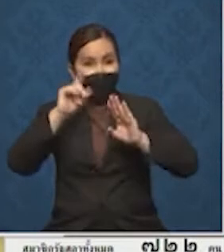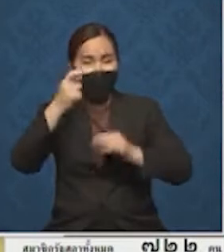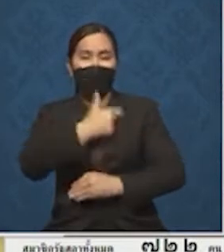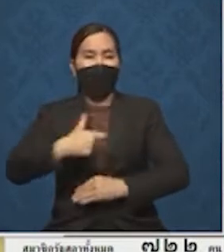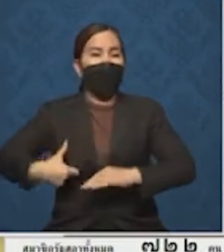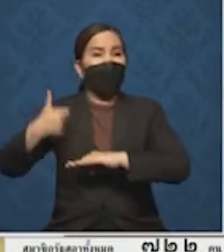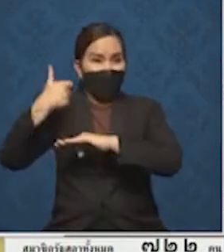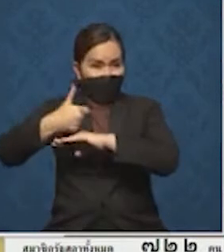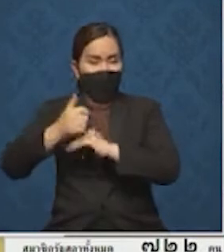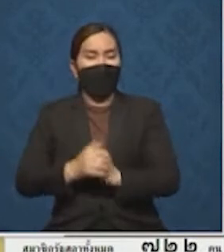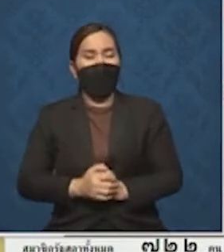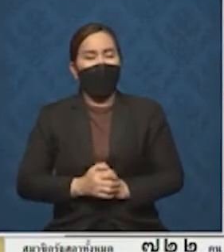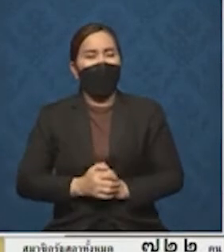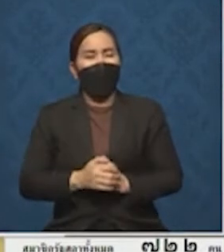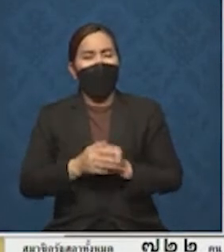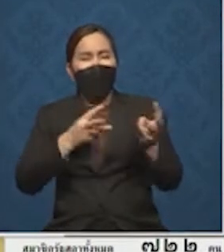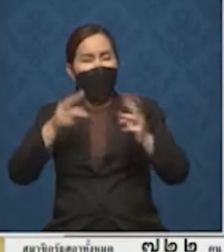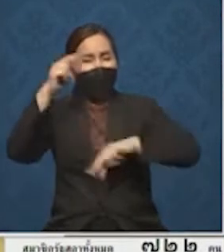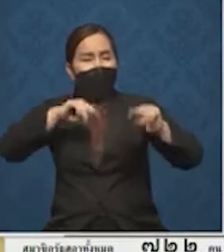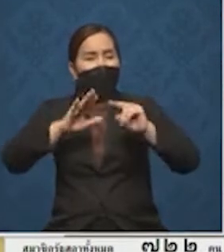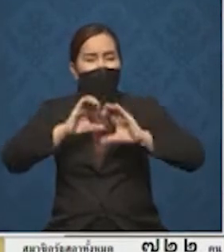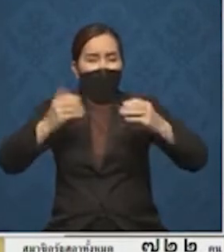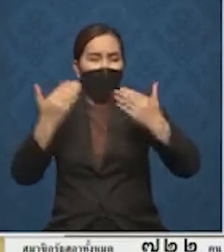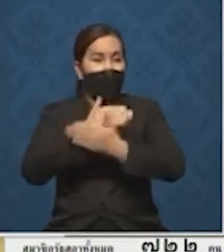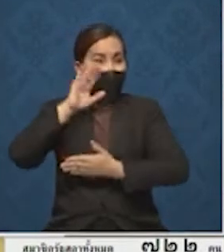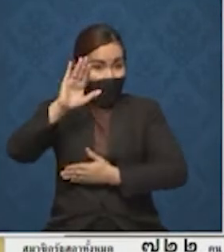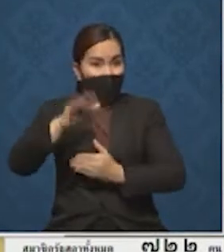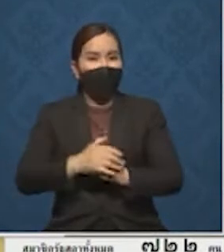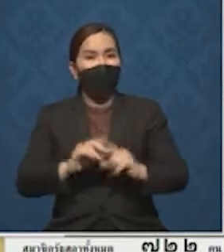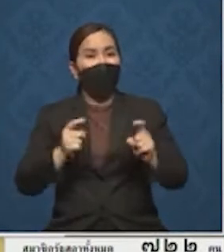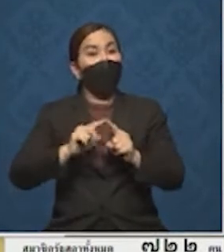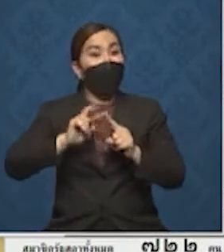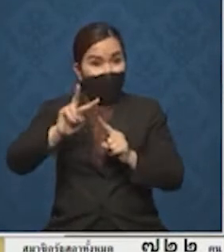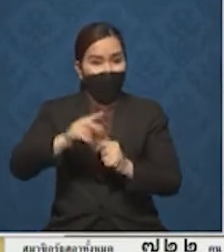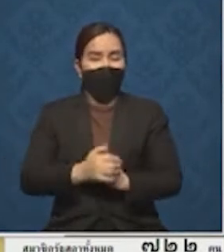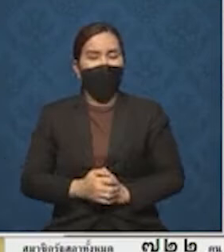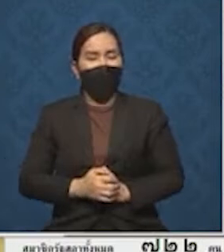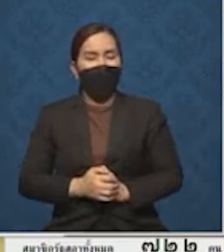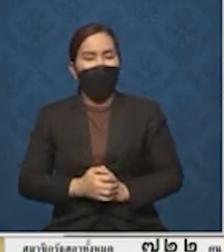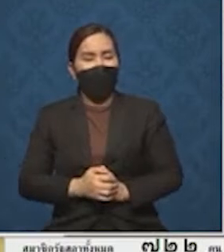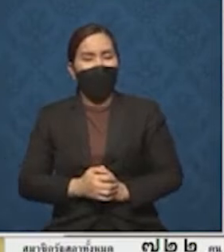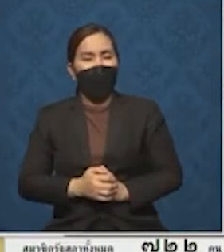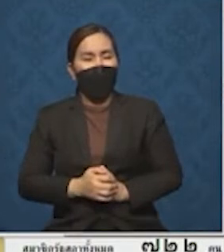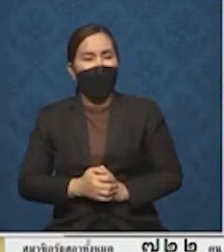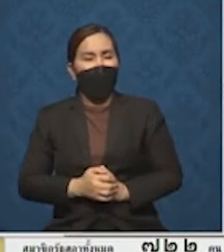ต้องไม่เปลยนแปลงรปแบของรัฐ2. ขัดต่อฟมตะงบเรียบร้อย หรอสิธรรมอัดีตประชาชน